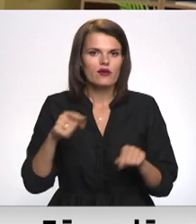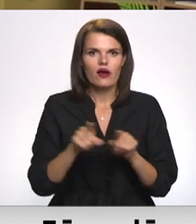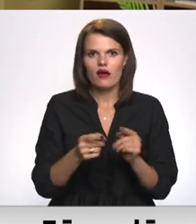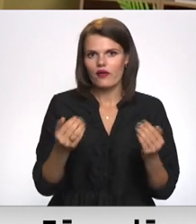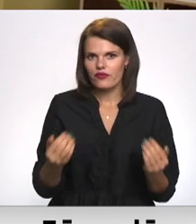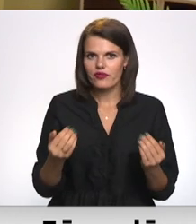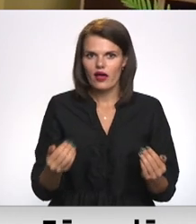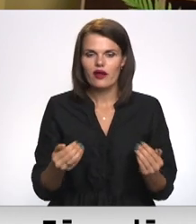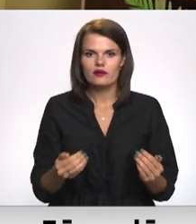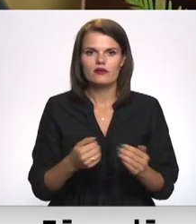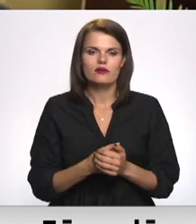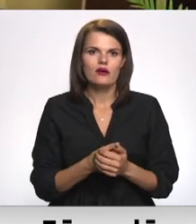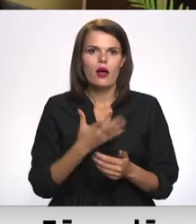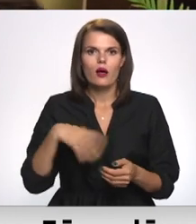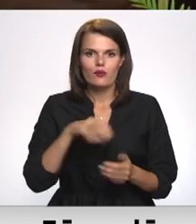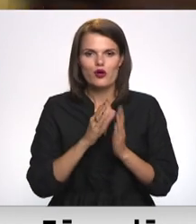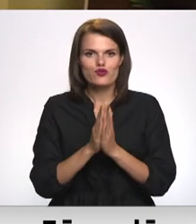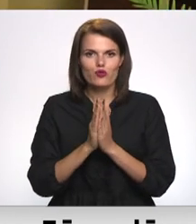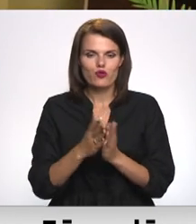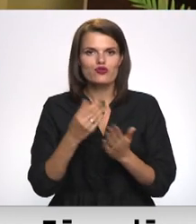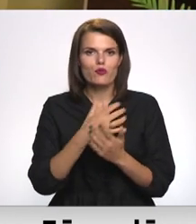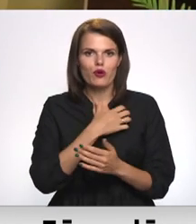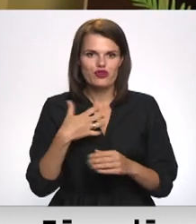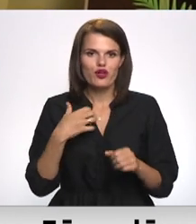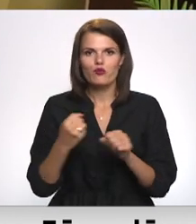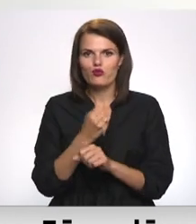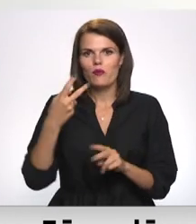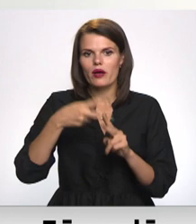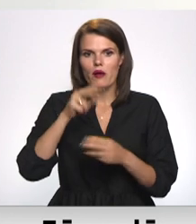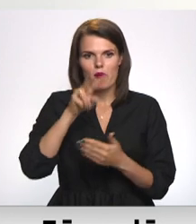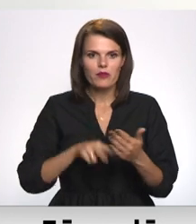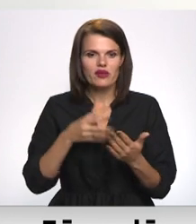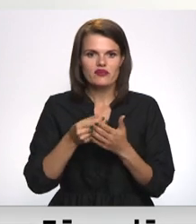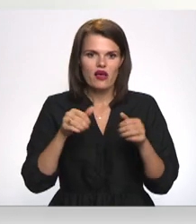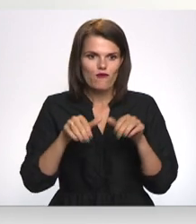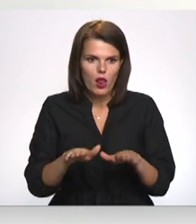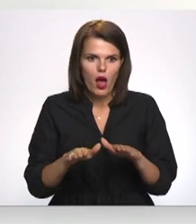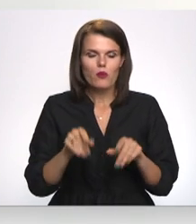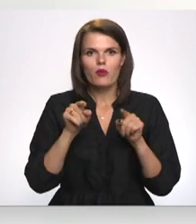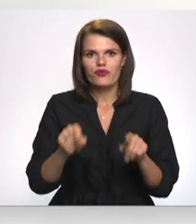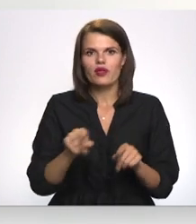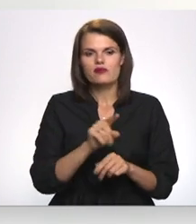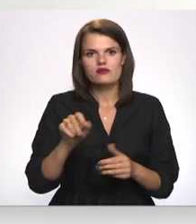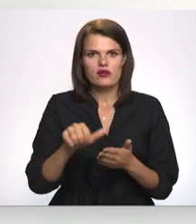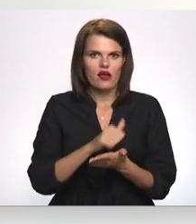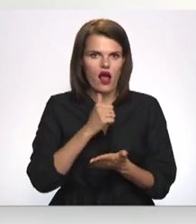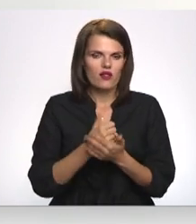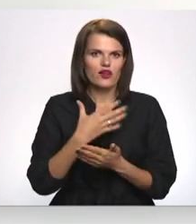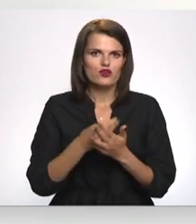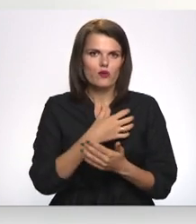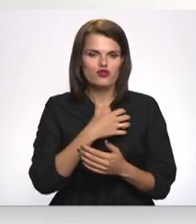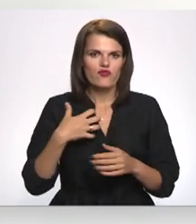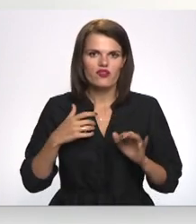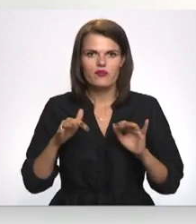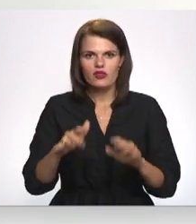tagad. Mēs lūksim pašvaldībai tomēr pārskatīt savu lēmumu, un tas ir galvenais pašvaldības darbības mērķis,